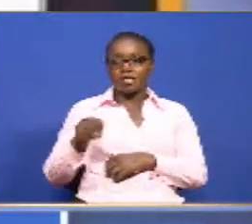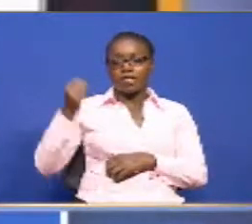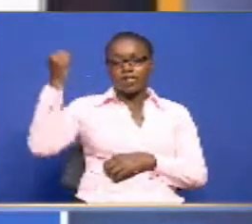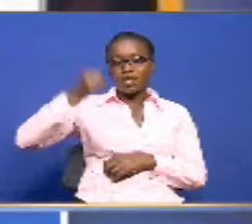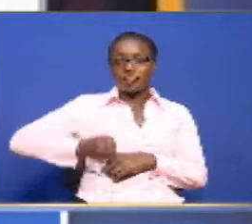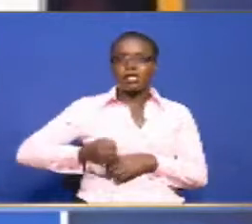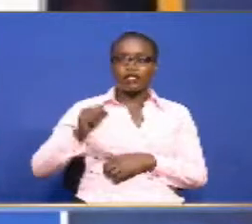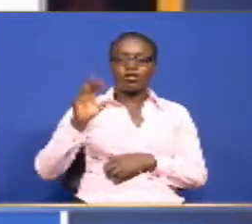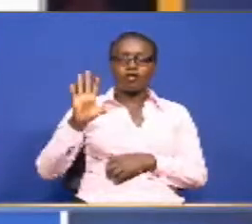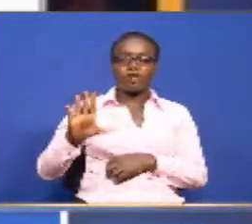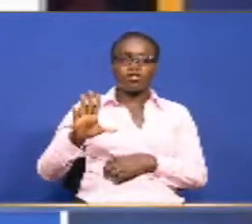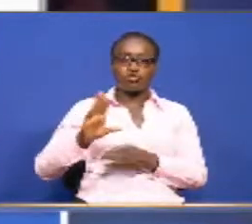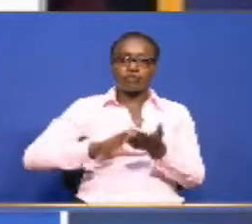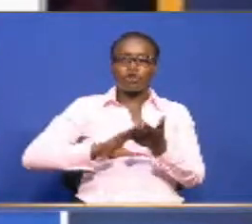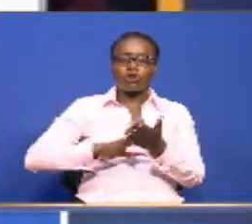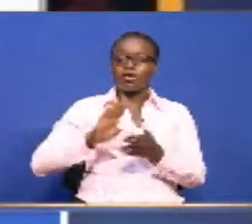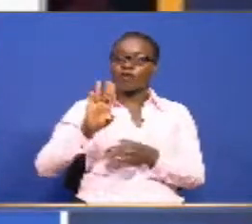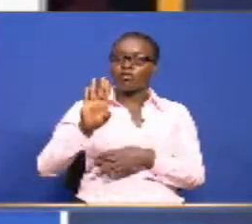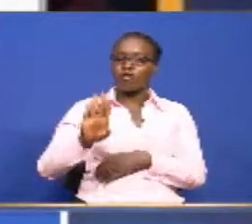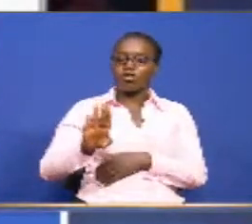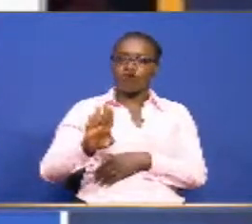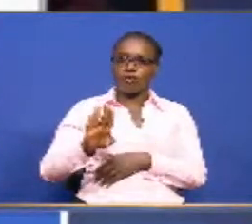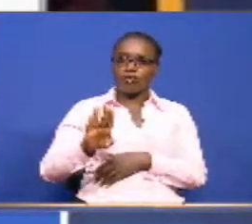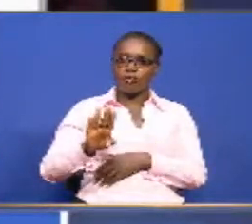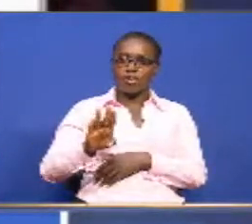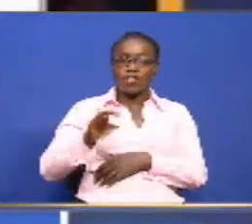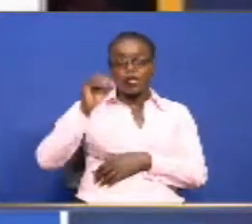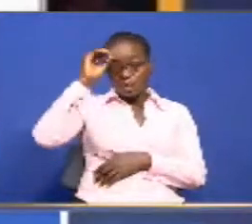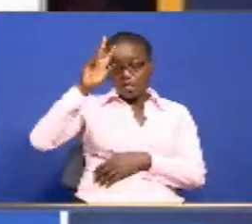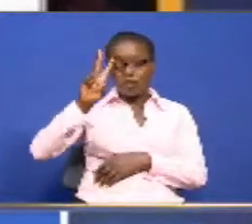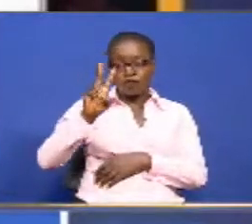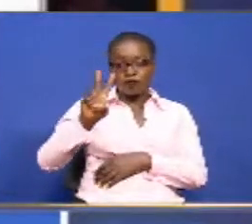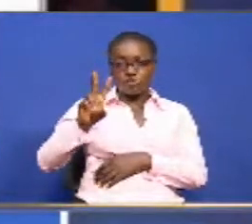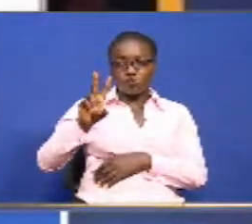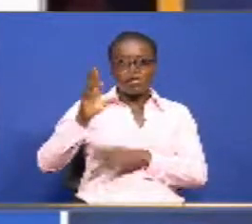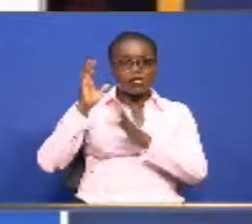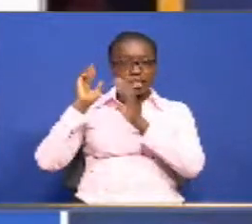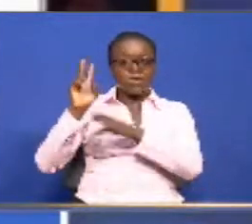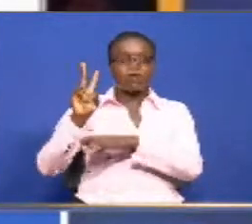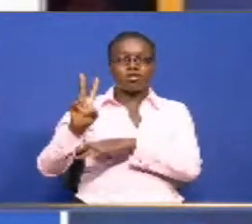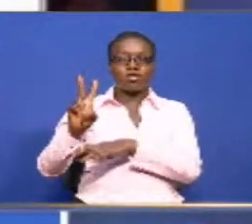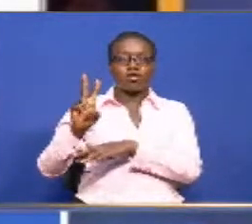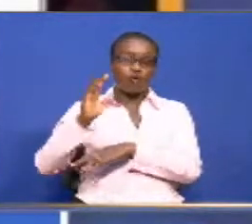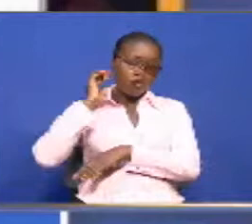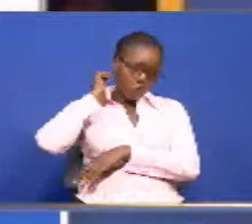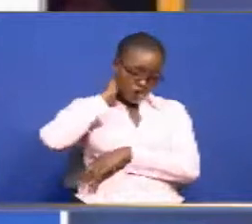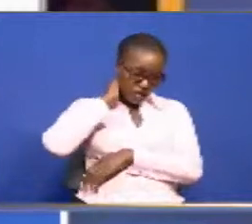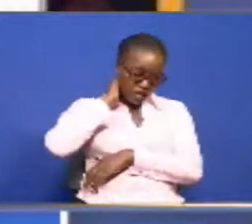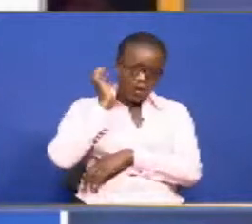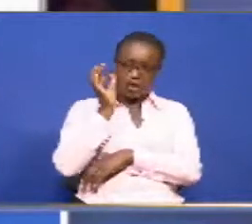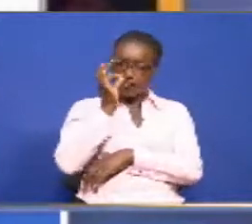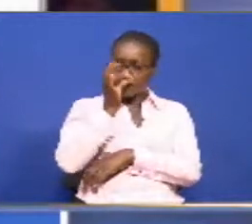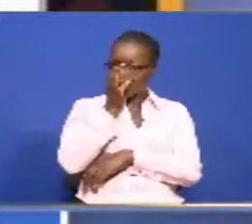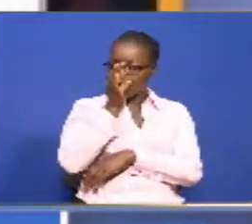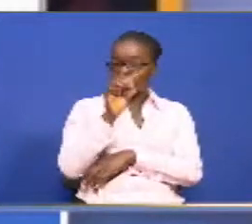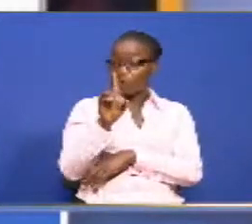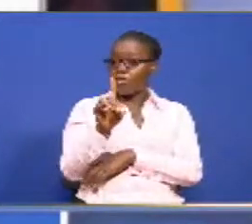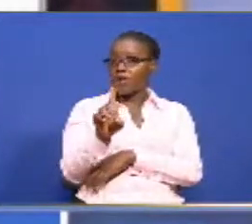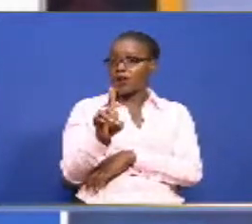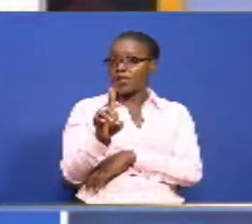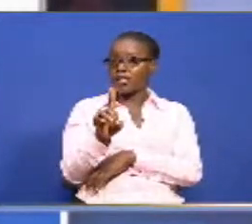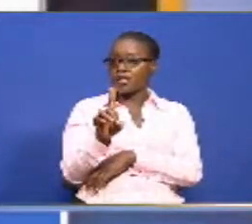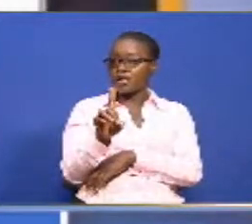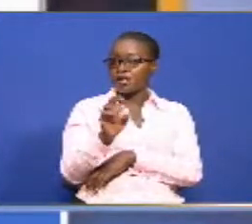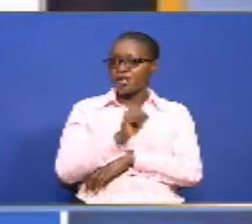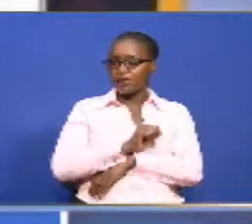Kajiado visa 5, Migori visa 4, Kiambu visa 2 na Kilifi visa 2, huku Murang'a na Nyeri zikiwa na